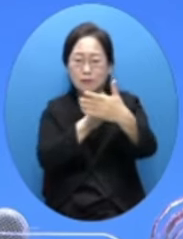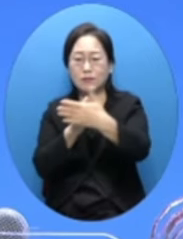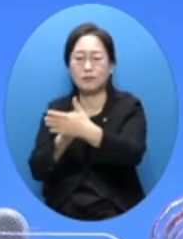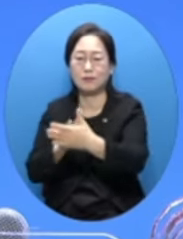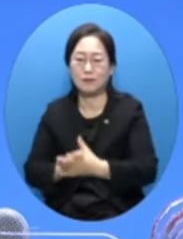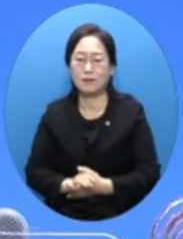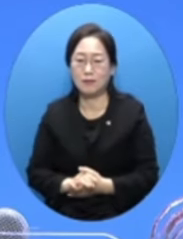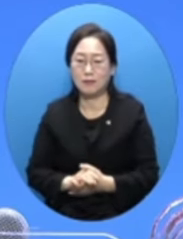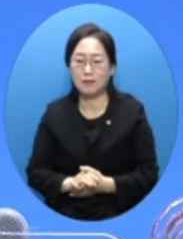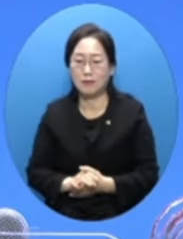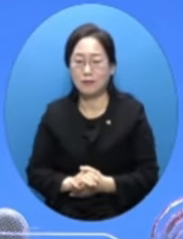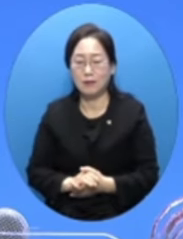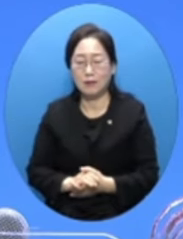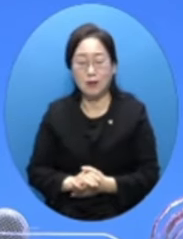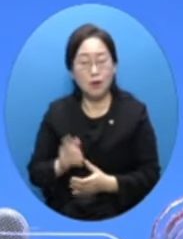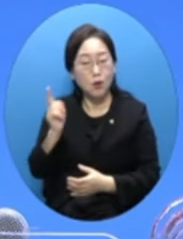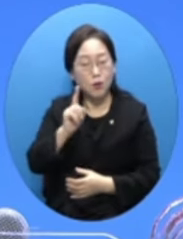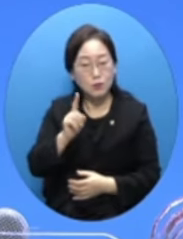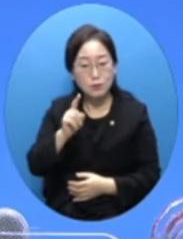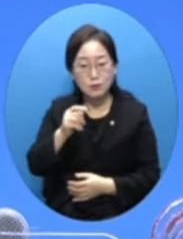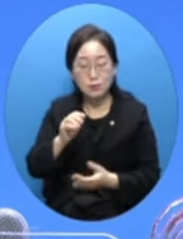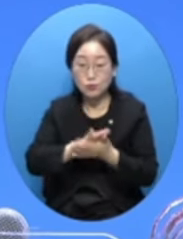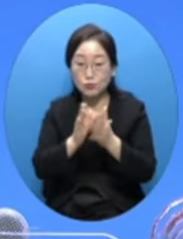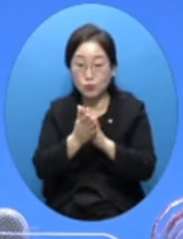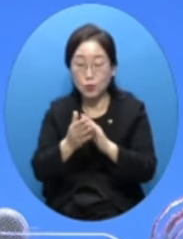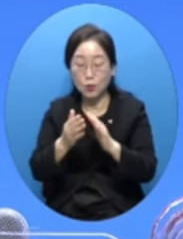없습니다. 그리고 어느 한 곳에 갔는데